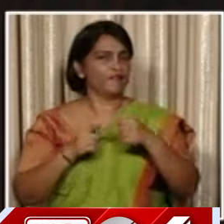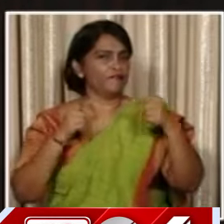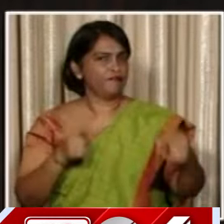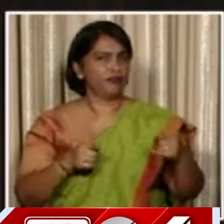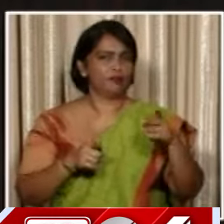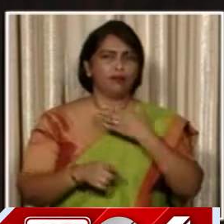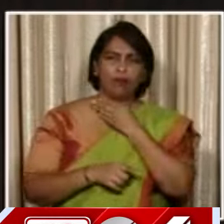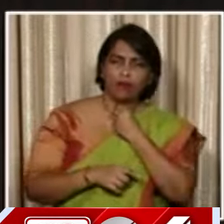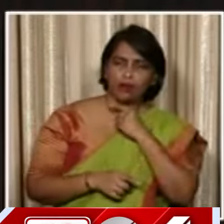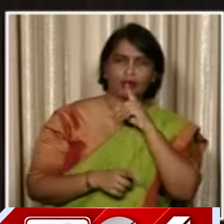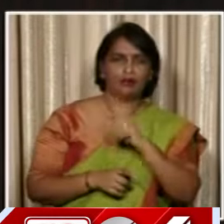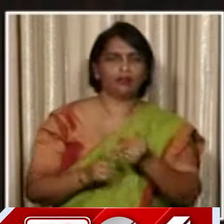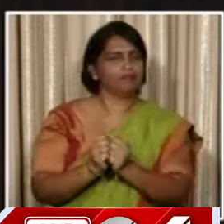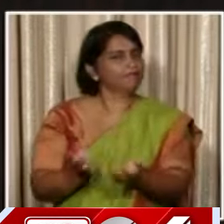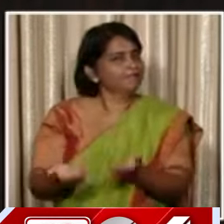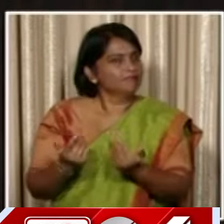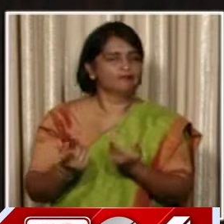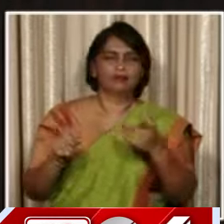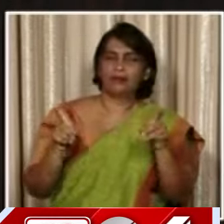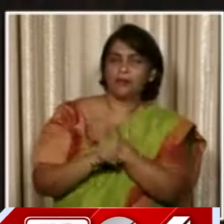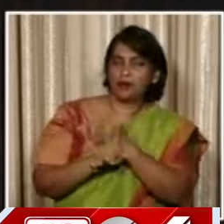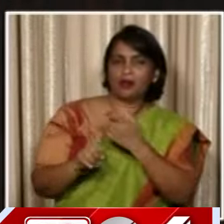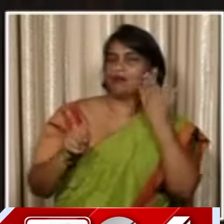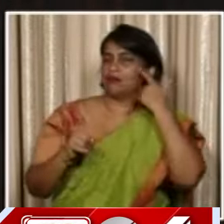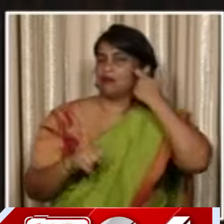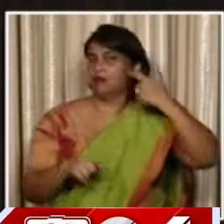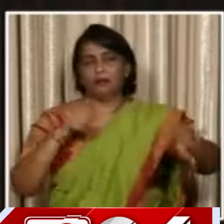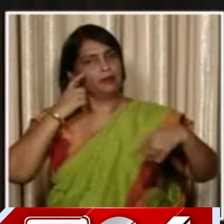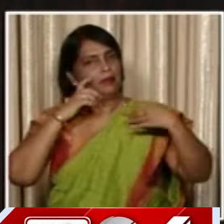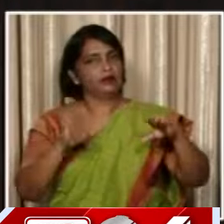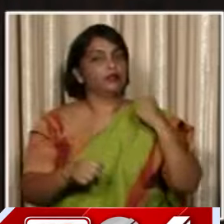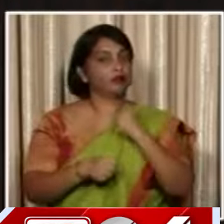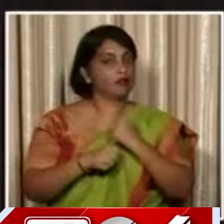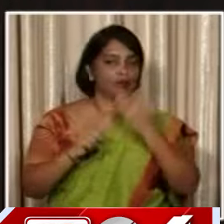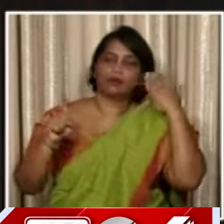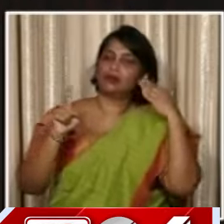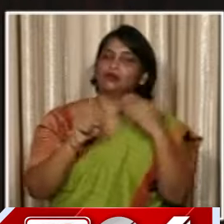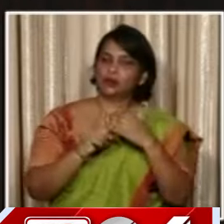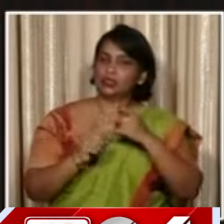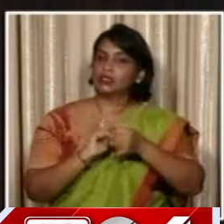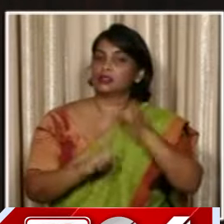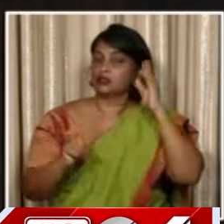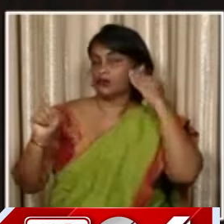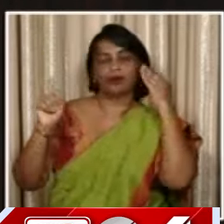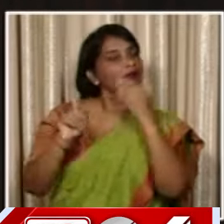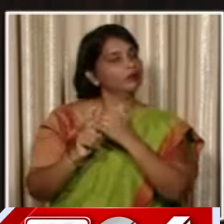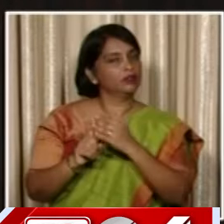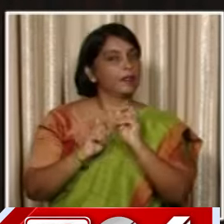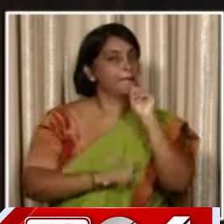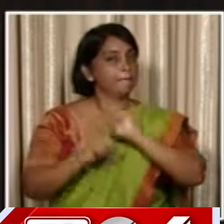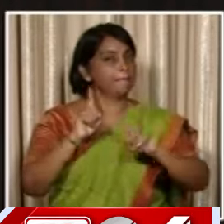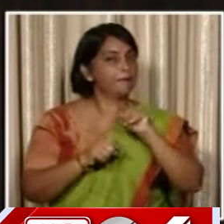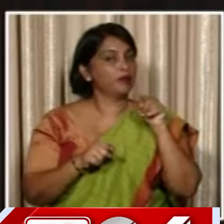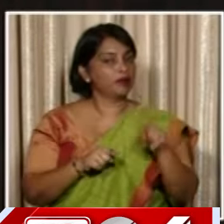නගන බේගල් පෙළඹවීම් උසිගැන්වීම් ගණන් ගන්නේ නැතුව රජය කෙරෙහි ජනාධිපතිතුමා කෙරෙහි